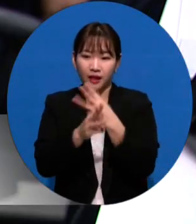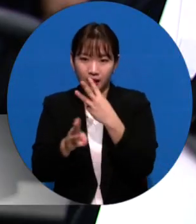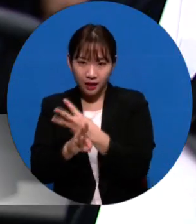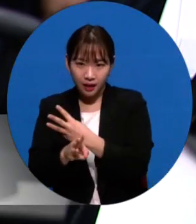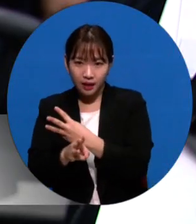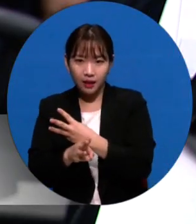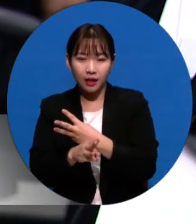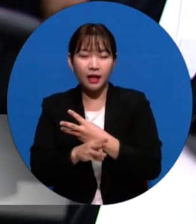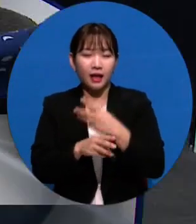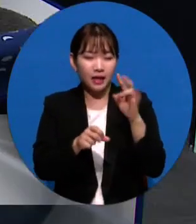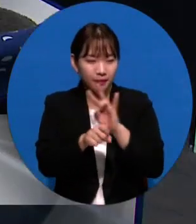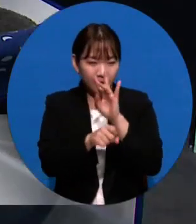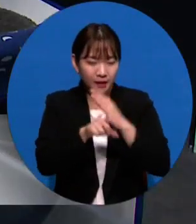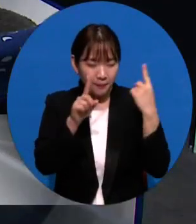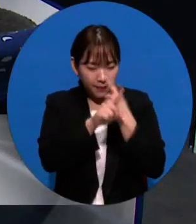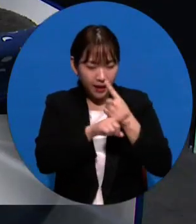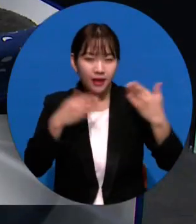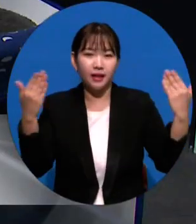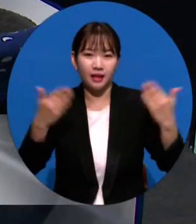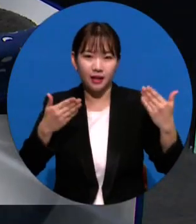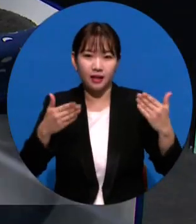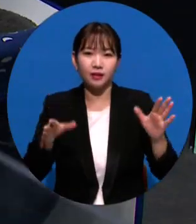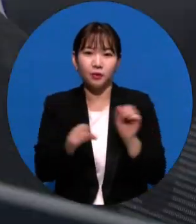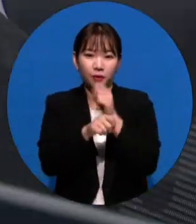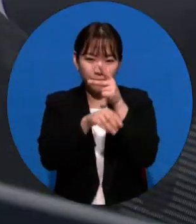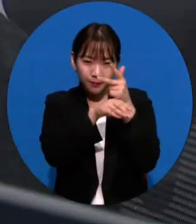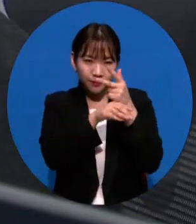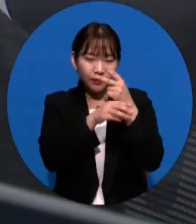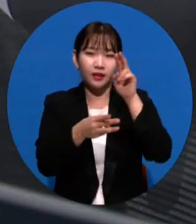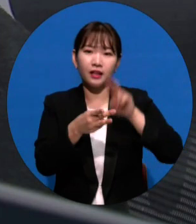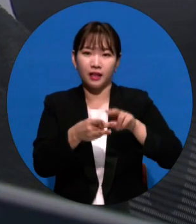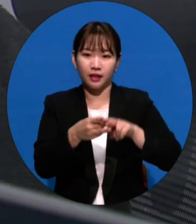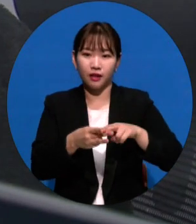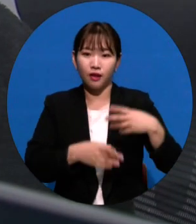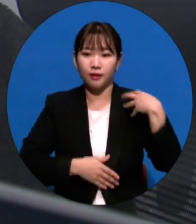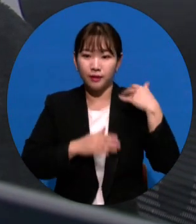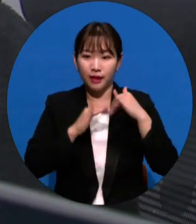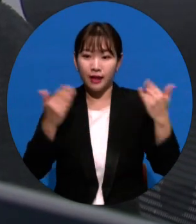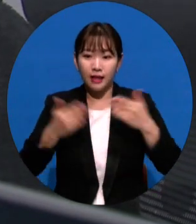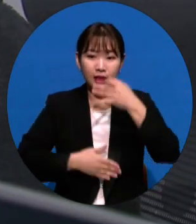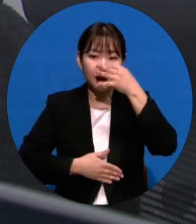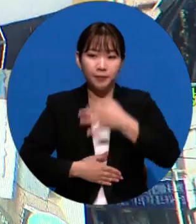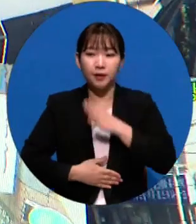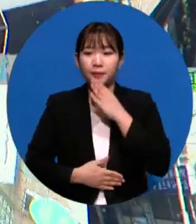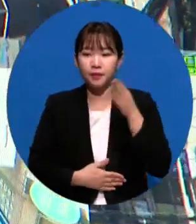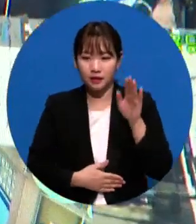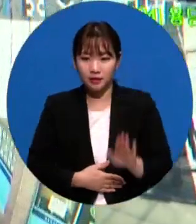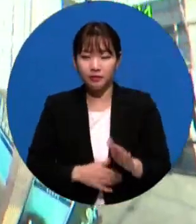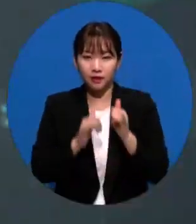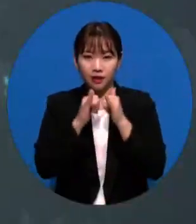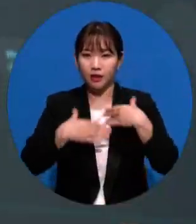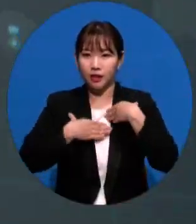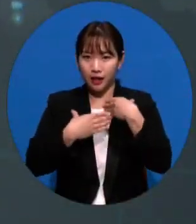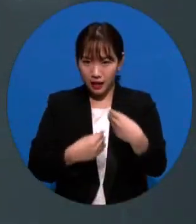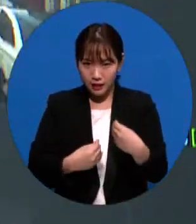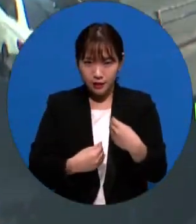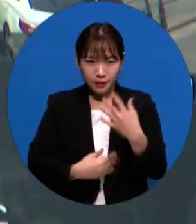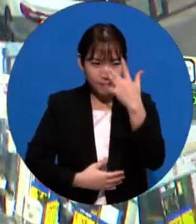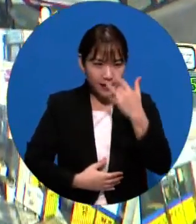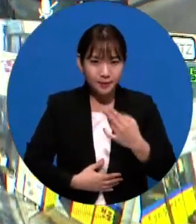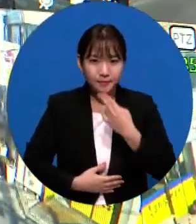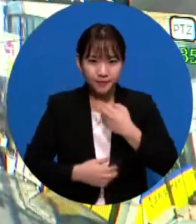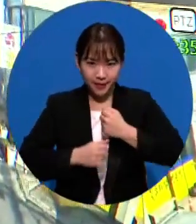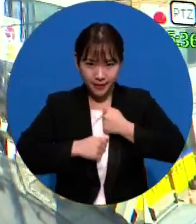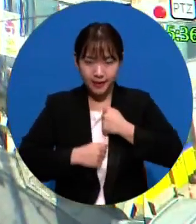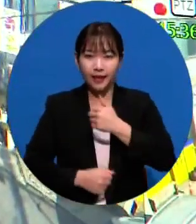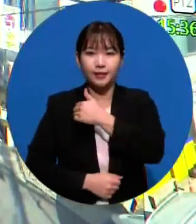무휴 24시간 근무하고 있는 통합관제센터. 관제 요원들은 근무가 힘들기도 하지만 시민들의 안전을 빈틈없이